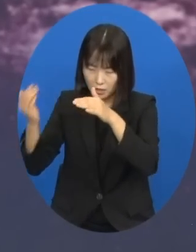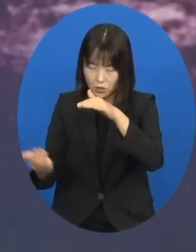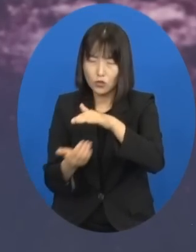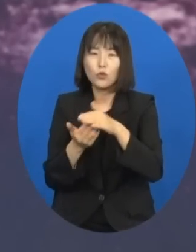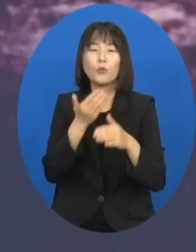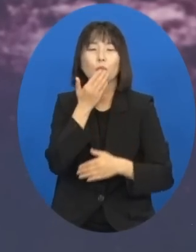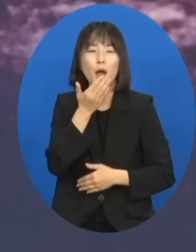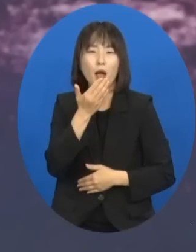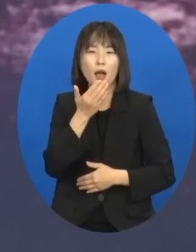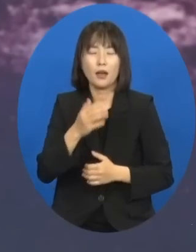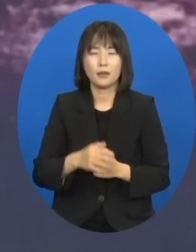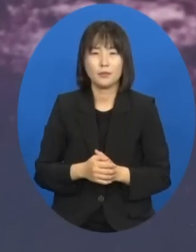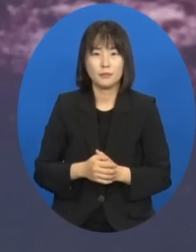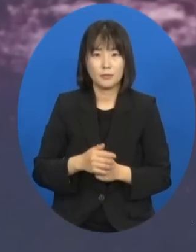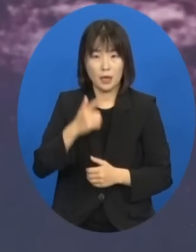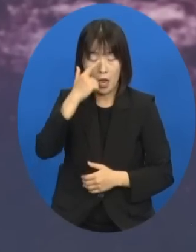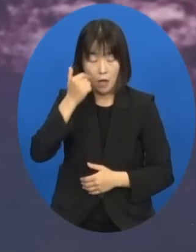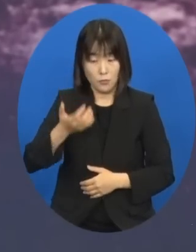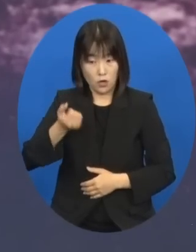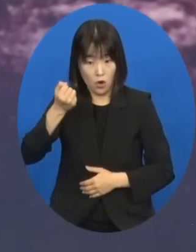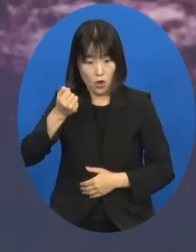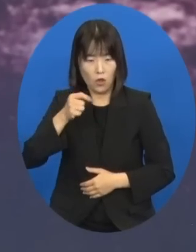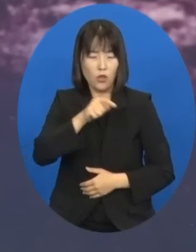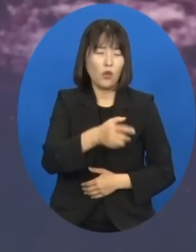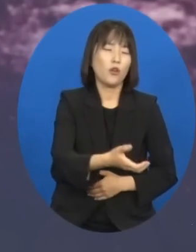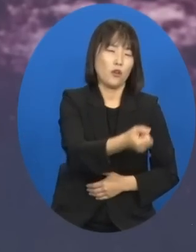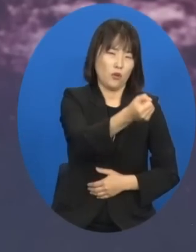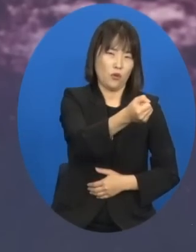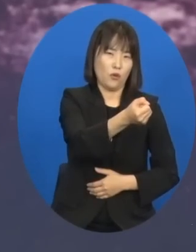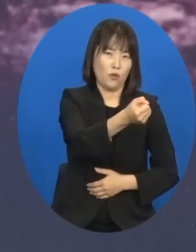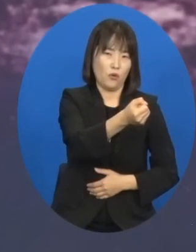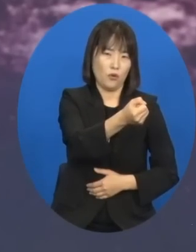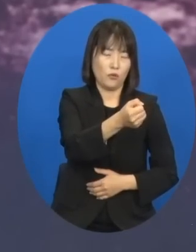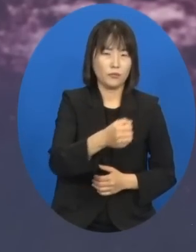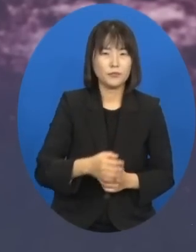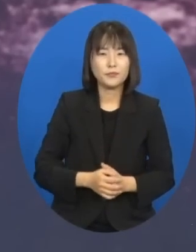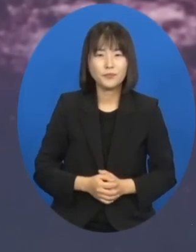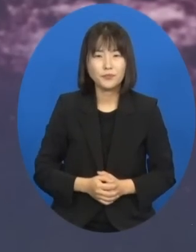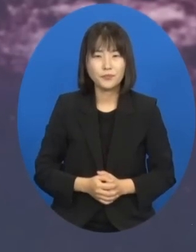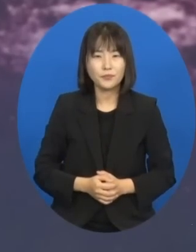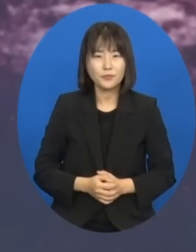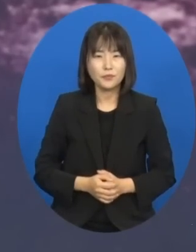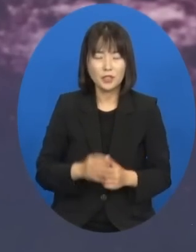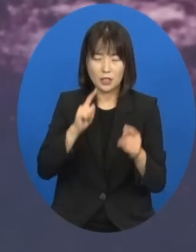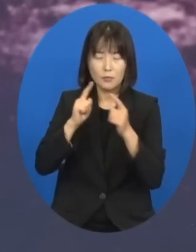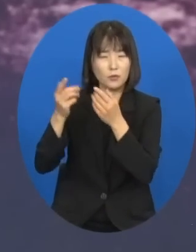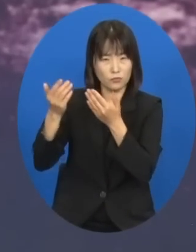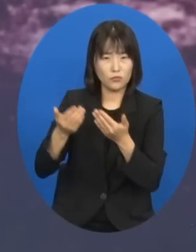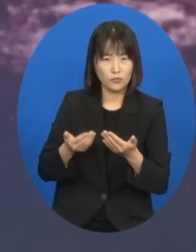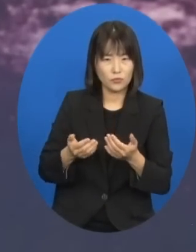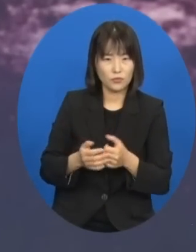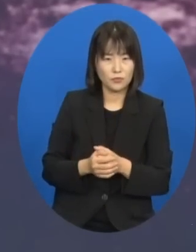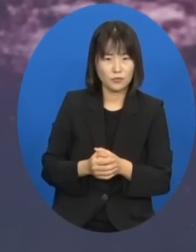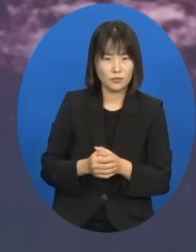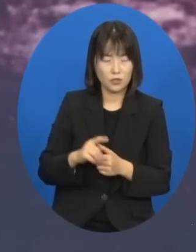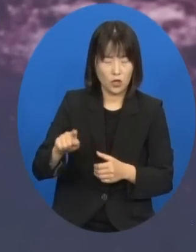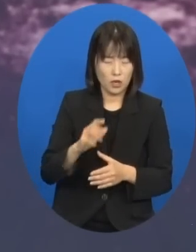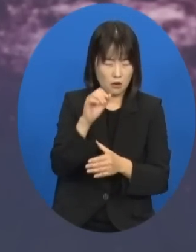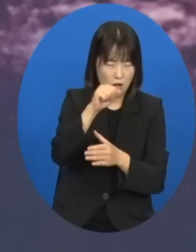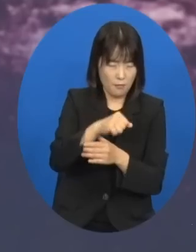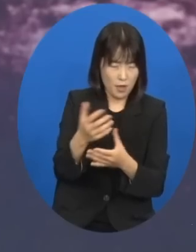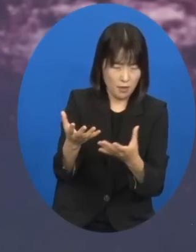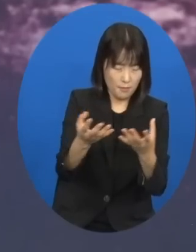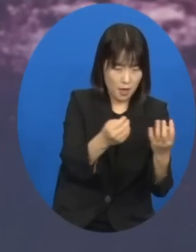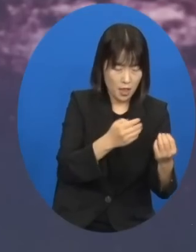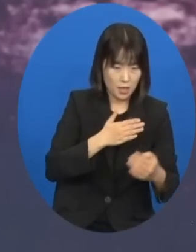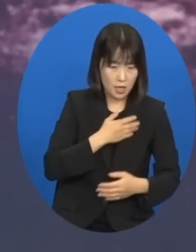거야. 아버지 것이 아들의 거야. 너희는 상속자니까. 그 말씀하시는 거잖아요. 너희가 열매를 많이 맺어서 내 제자가